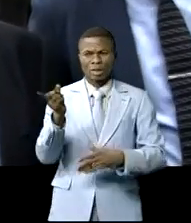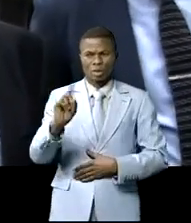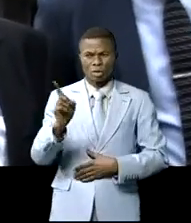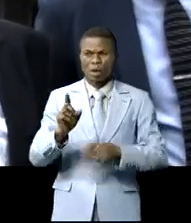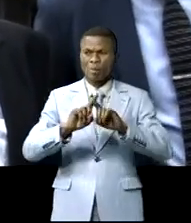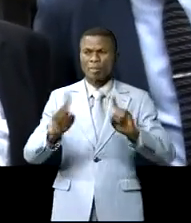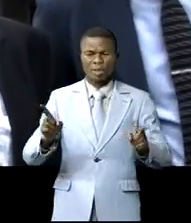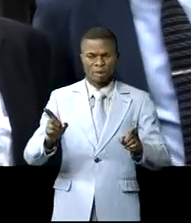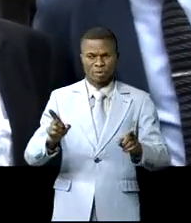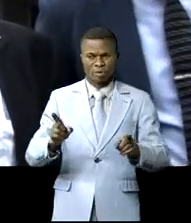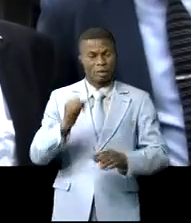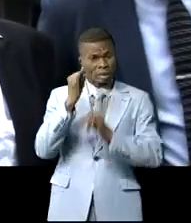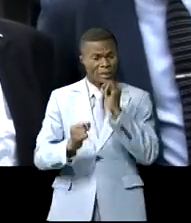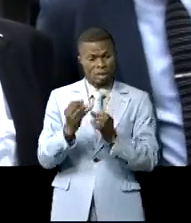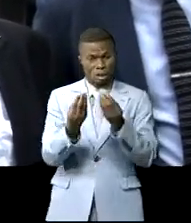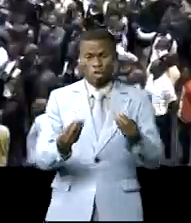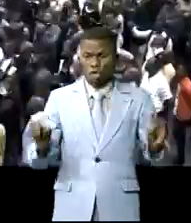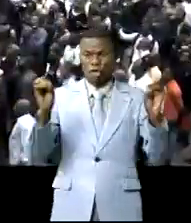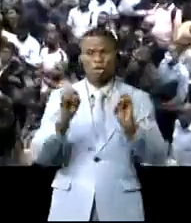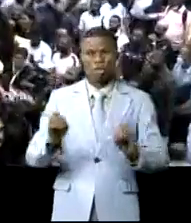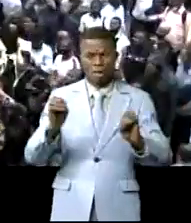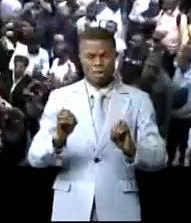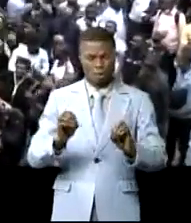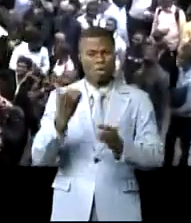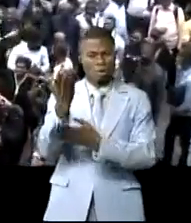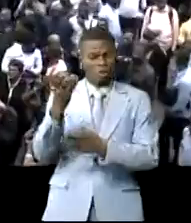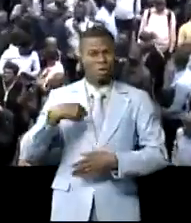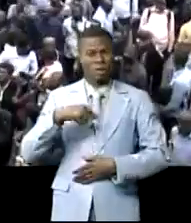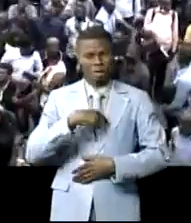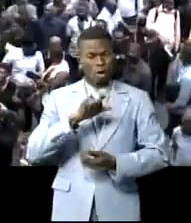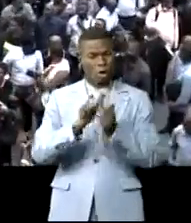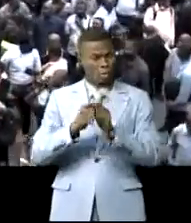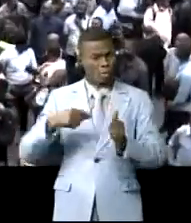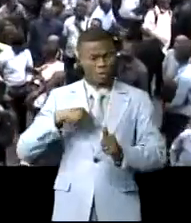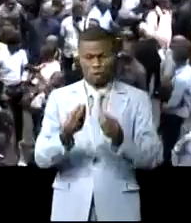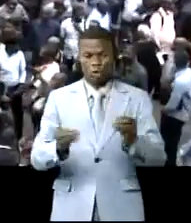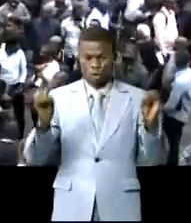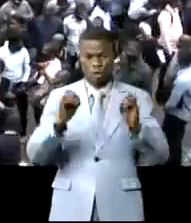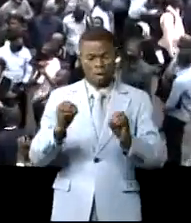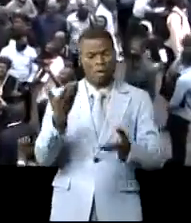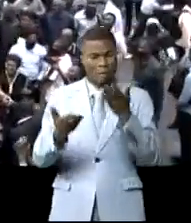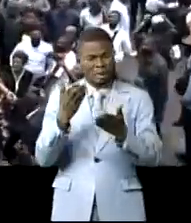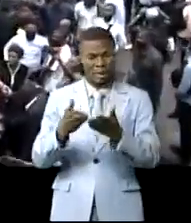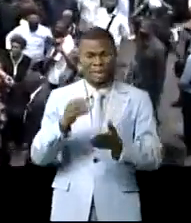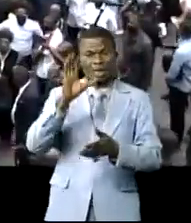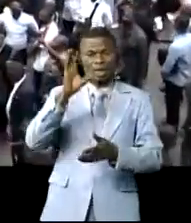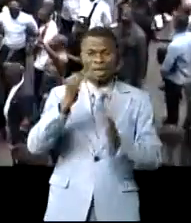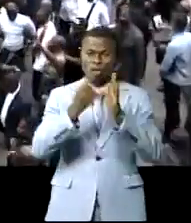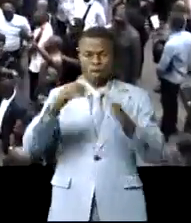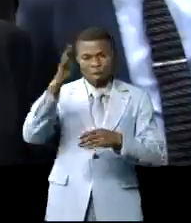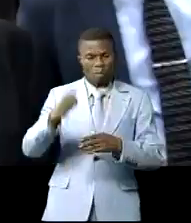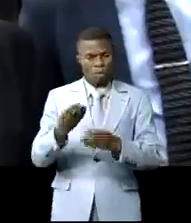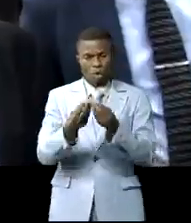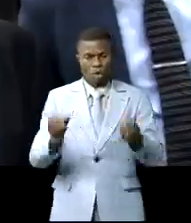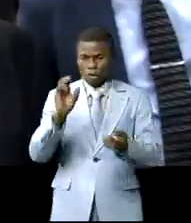Mais tant qu'on n'aura pas trouvé satisfaction à nos revendications, ou au moins à la majorité des revendications, la grève